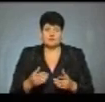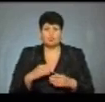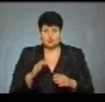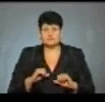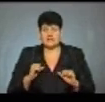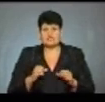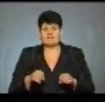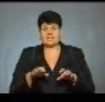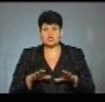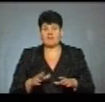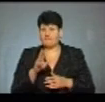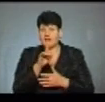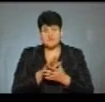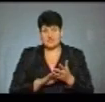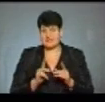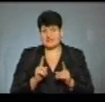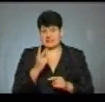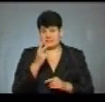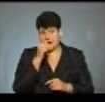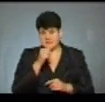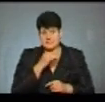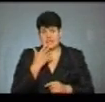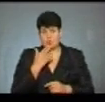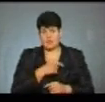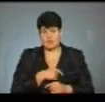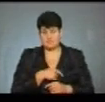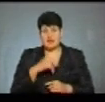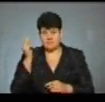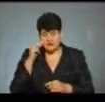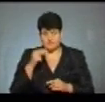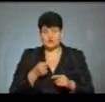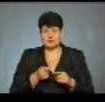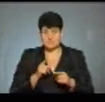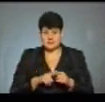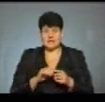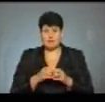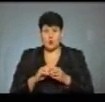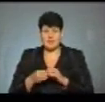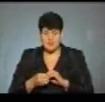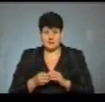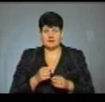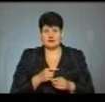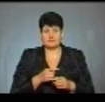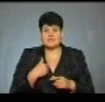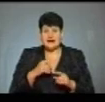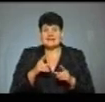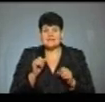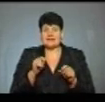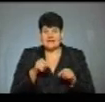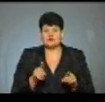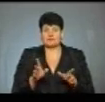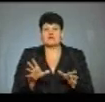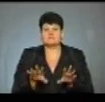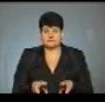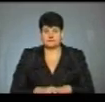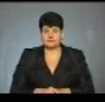старатись вирішувати. Ви вибачайте, я тільки 2 місяці народний депутат. Я вивчу, звичайно, деяка в мене є проблемна лікарня. Я за те, щоб ті лікарні були.